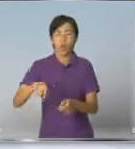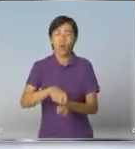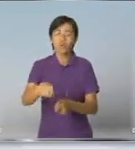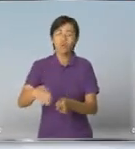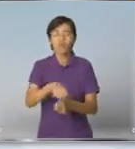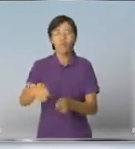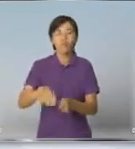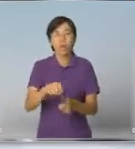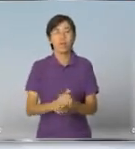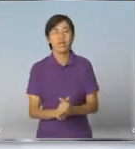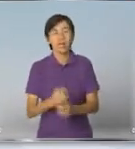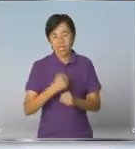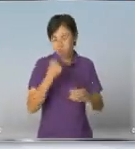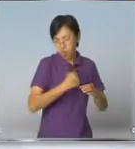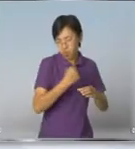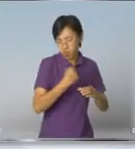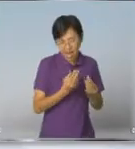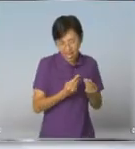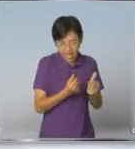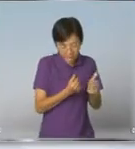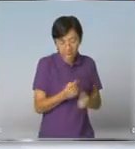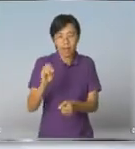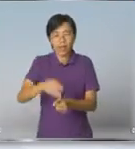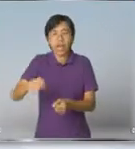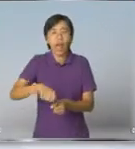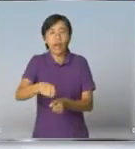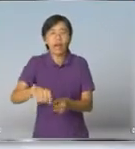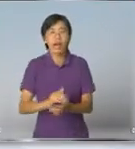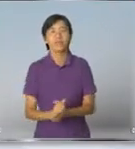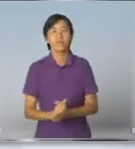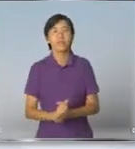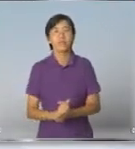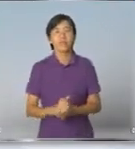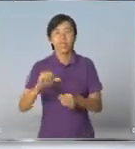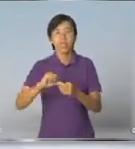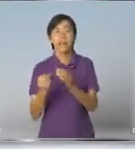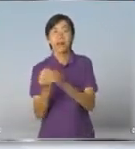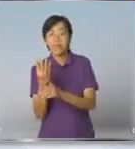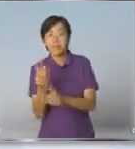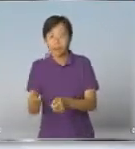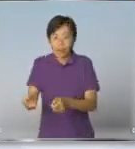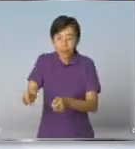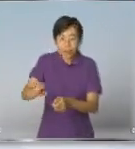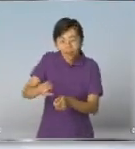ได้ เพราะเราตำมาละเอียดแล้วนะครับใช่ครับก็จะสุกมาก ใช่เติมน้ำมันได้สักเล็กน้อยนะ